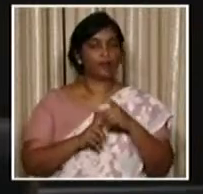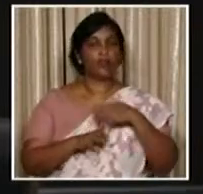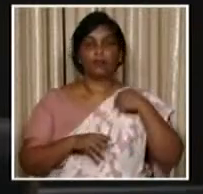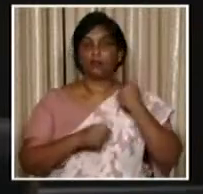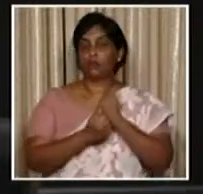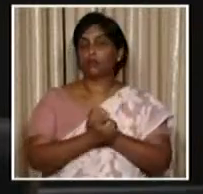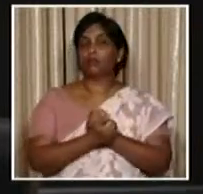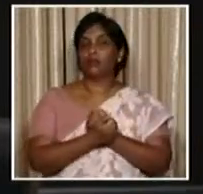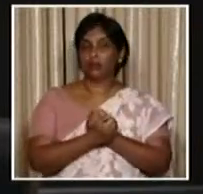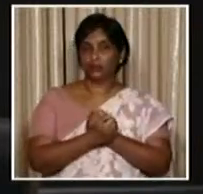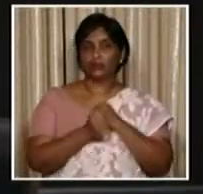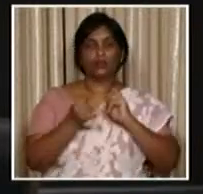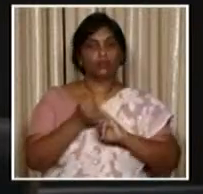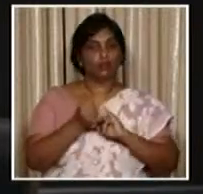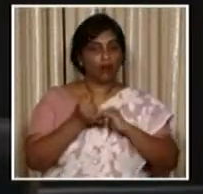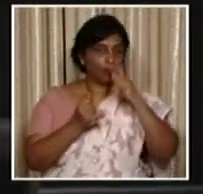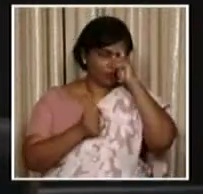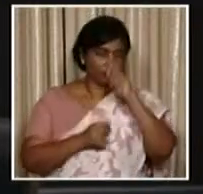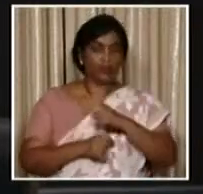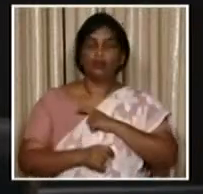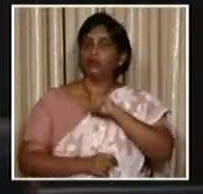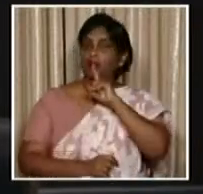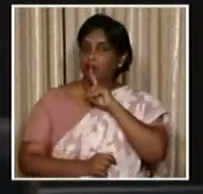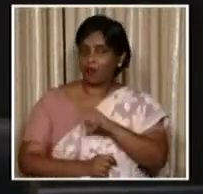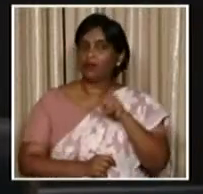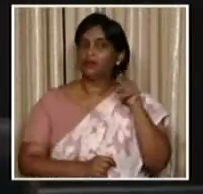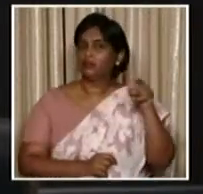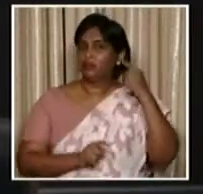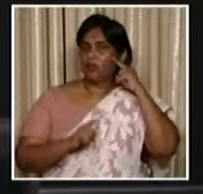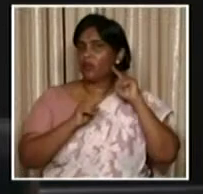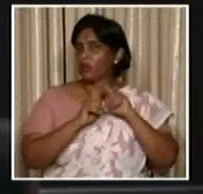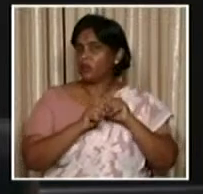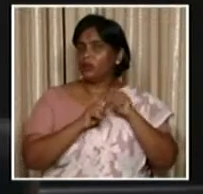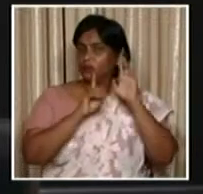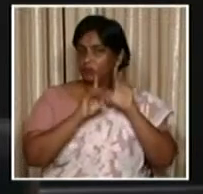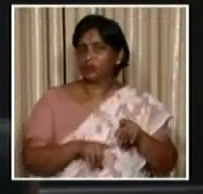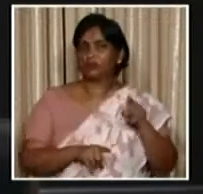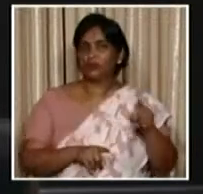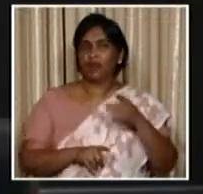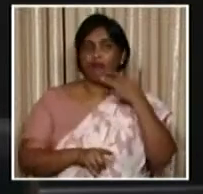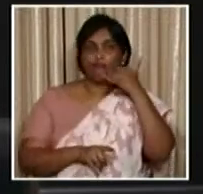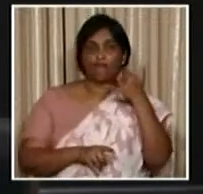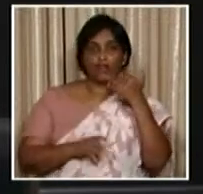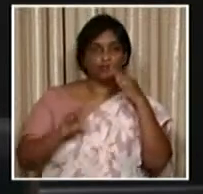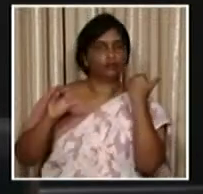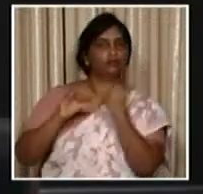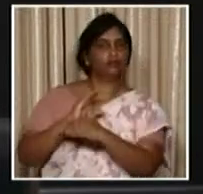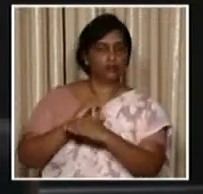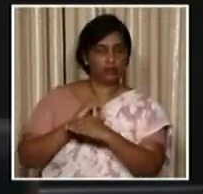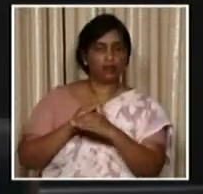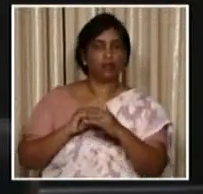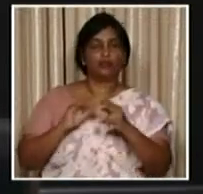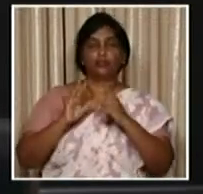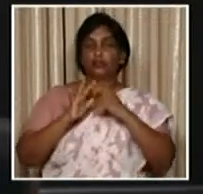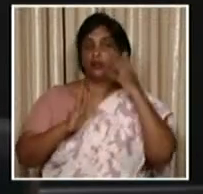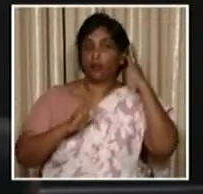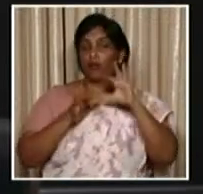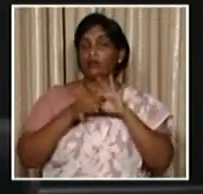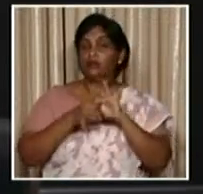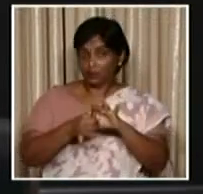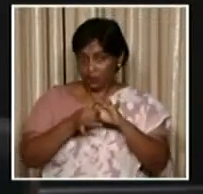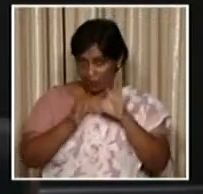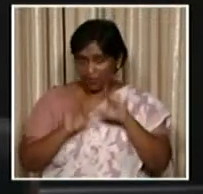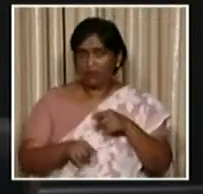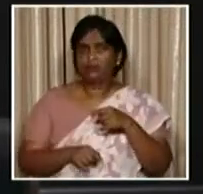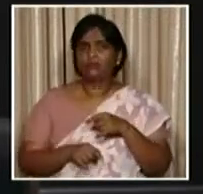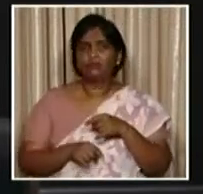පොලිස් අධිකාරී සානි අබේසේකර මහතාගෙන් අහනවා මේ සිද්ධියට අදාළව WhatsApp එකකින් එවලා තියෙන්නේ ජාත්‍යන්තර සම්බන්ධතා